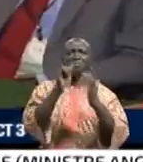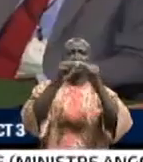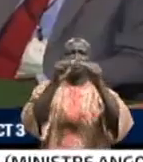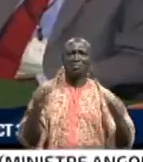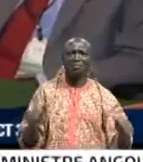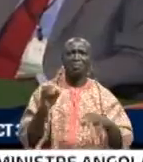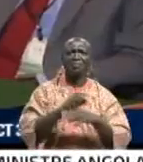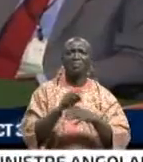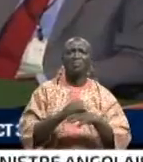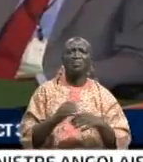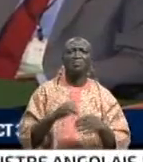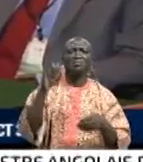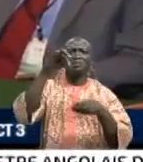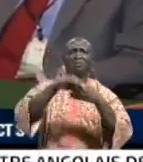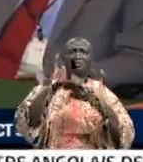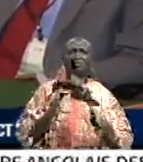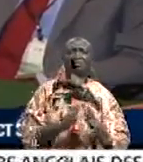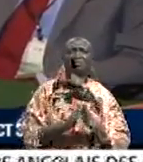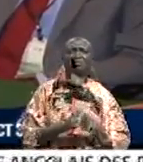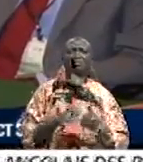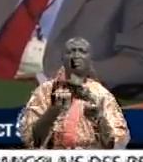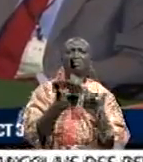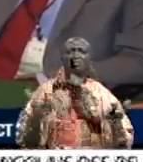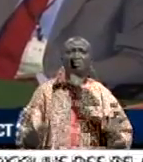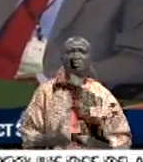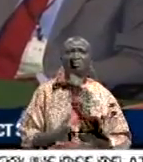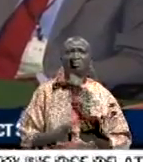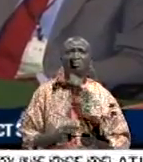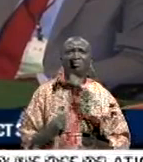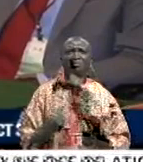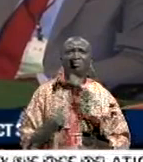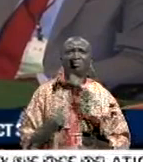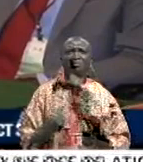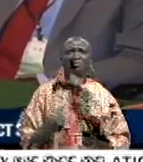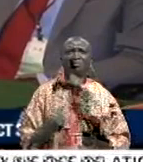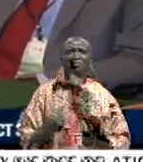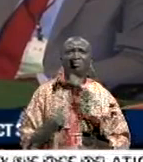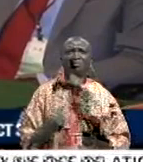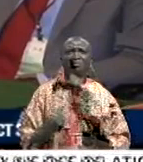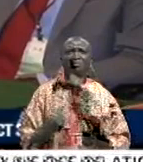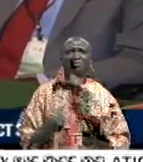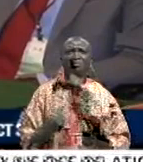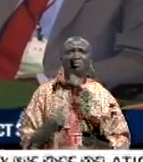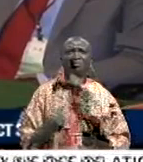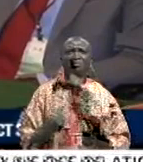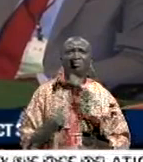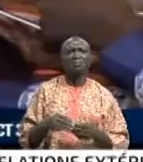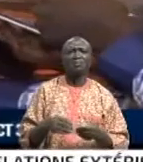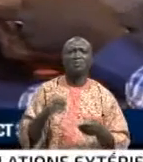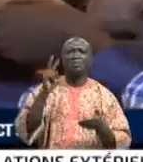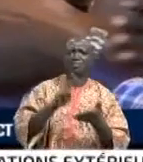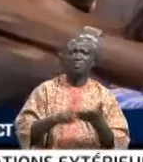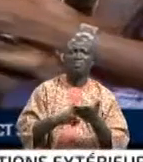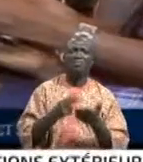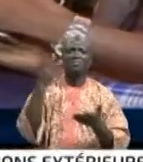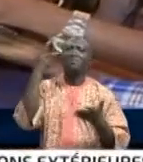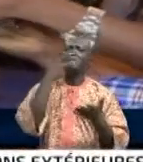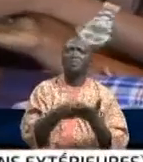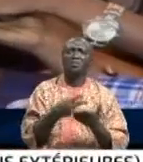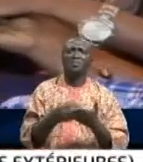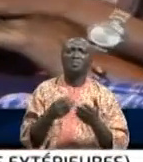des élus locaux et acteurs territoriaux nous sommes ici pour valider la stratégie nationale de formation